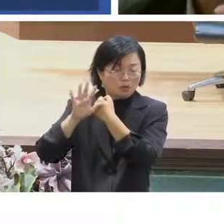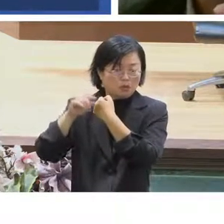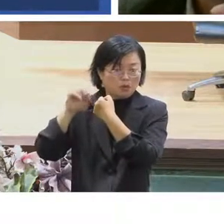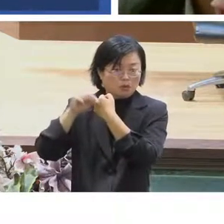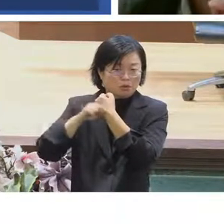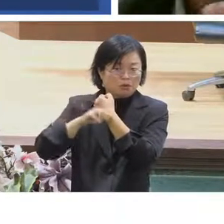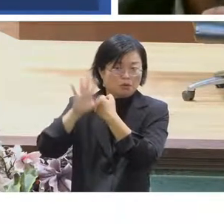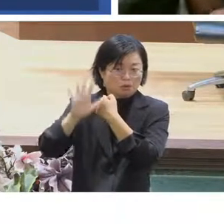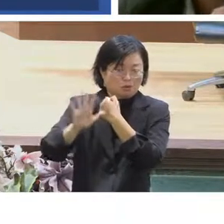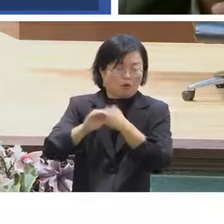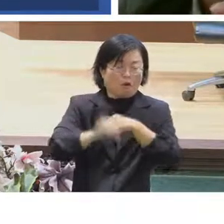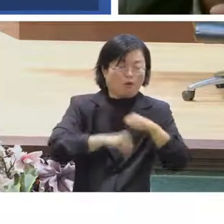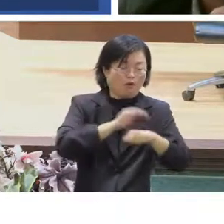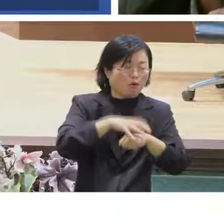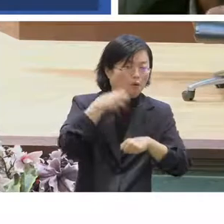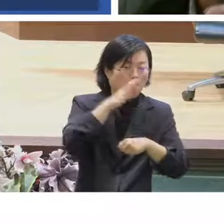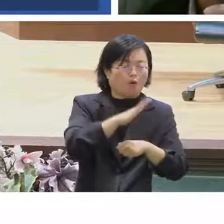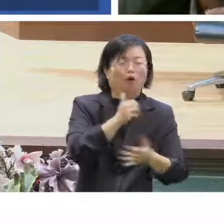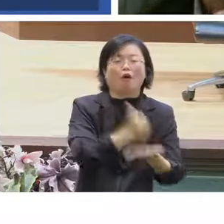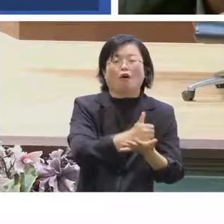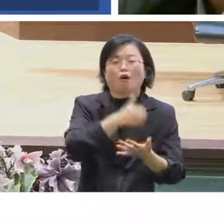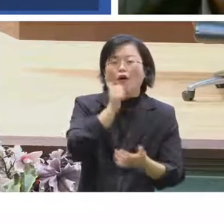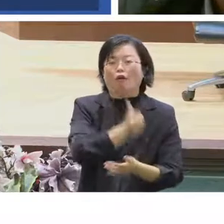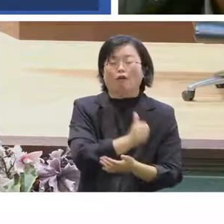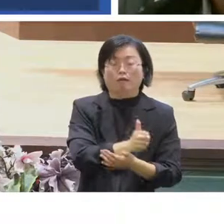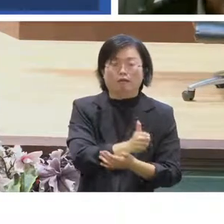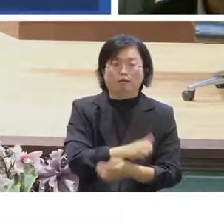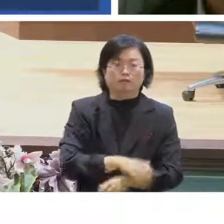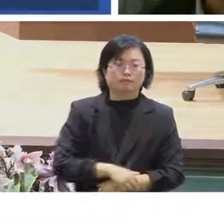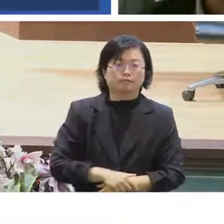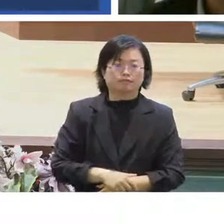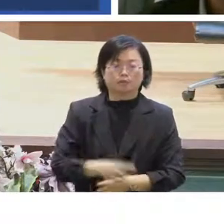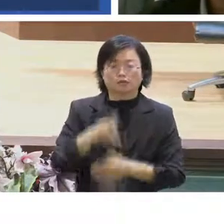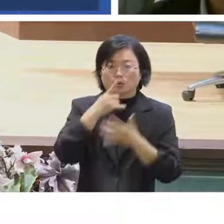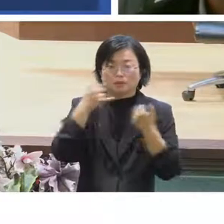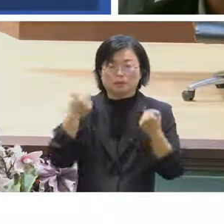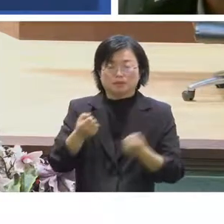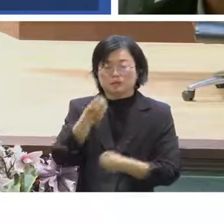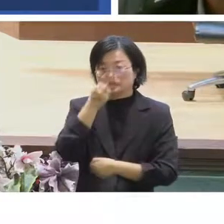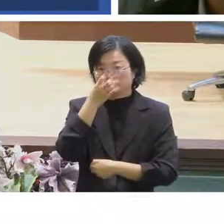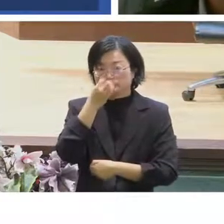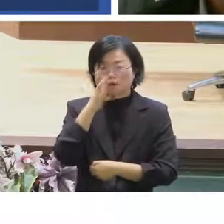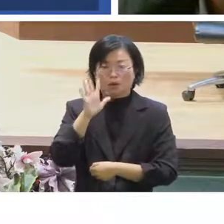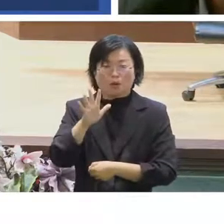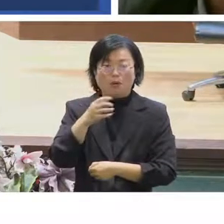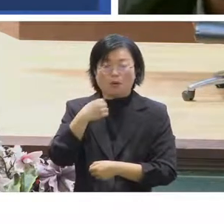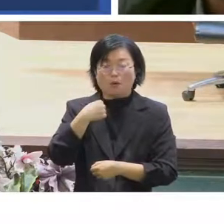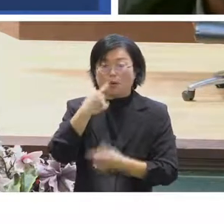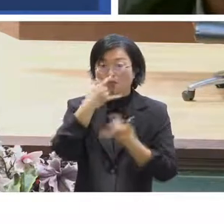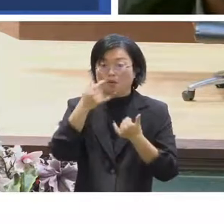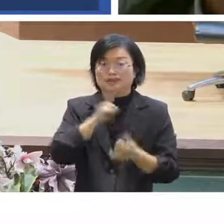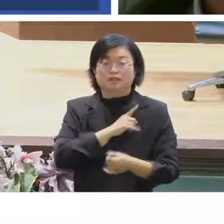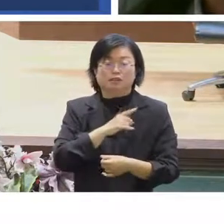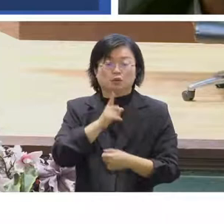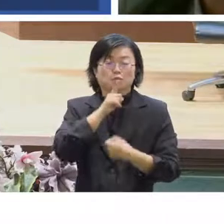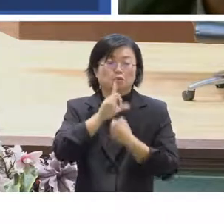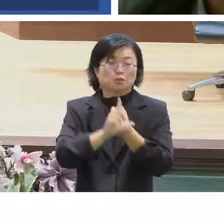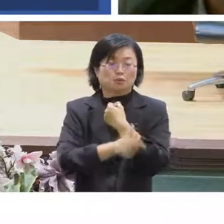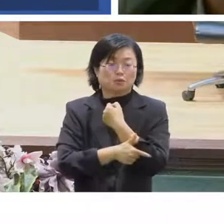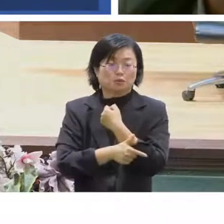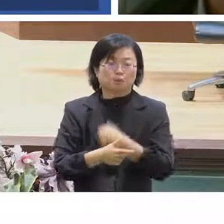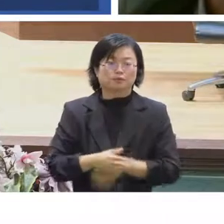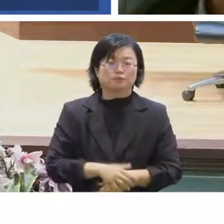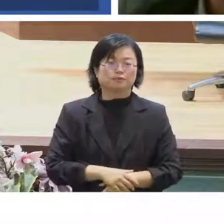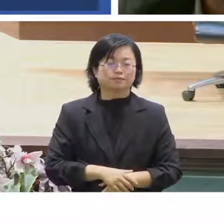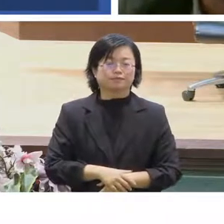研究。对，所以其实本身研究是一个，我们在香港或广东话有个说法，就是不会包山宅，